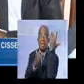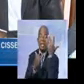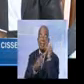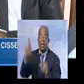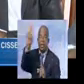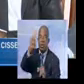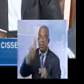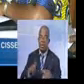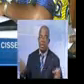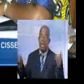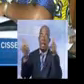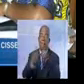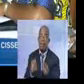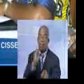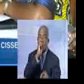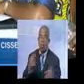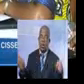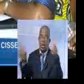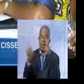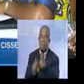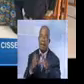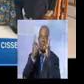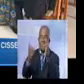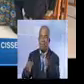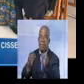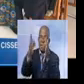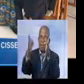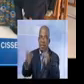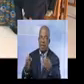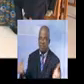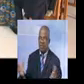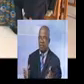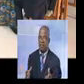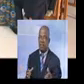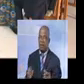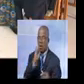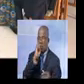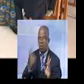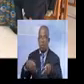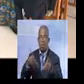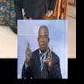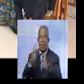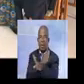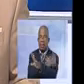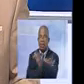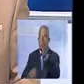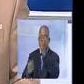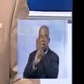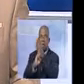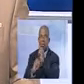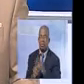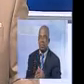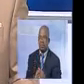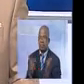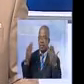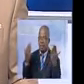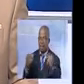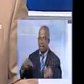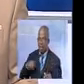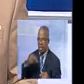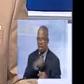et des bénéfices permet le développement des potentialités économiques dans un climat non conflictuel. Et revenons